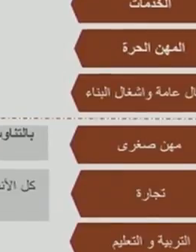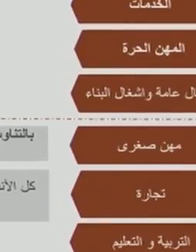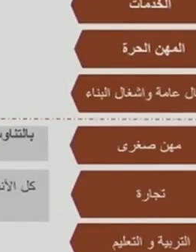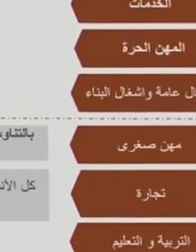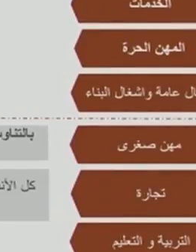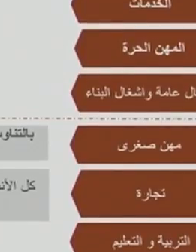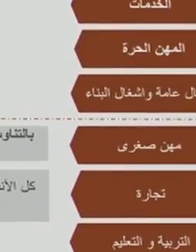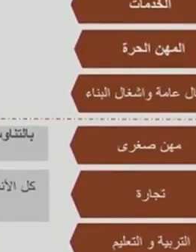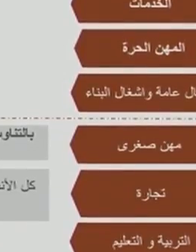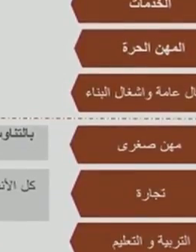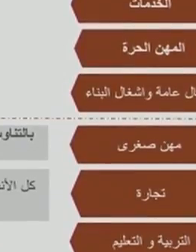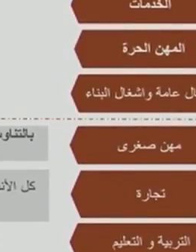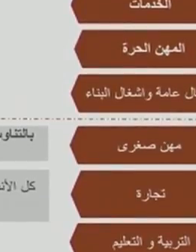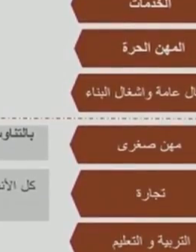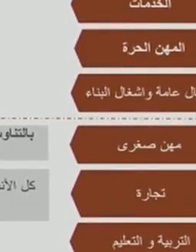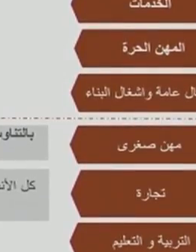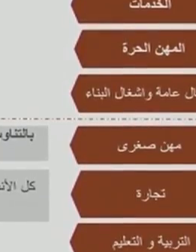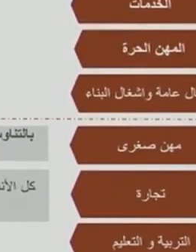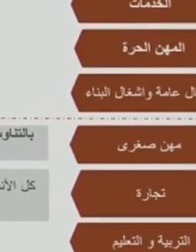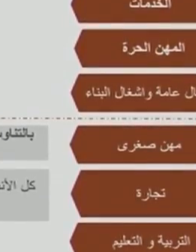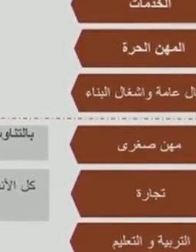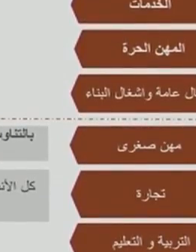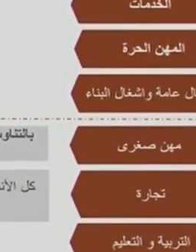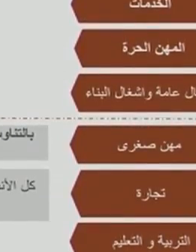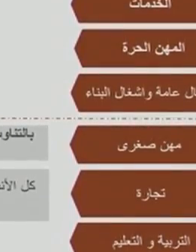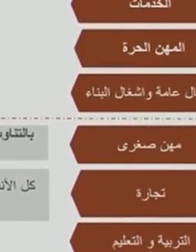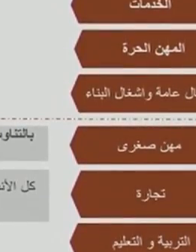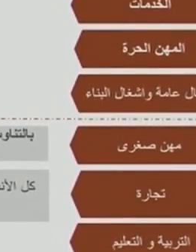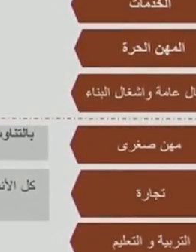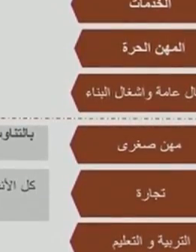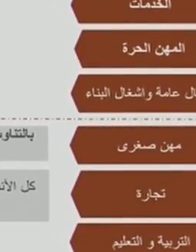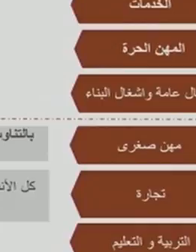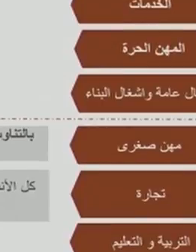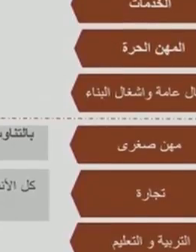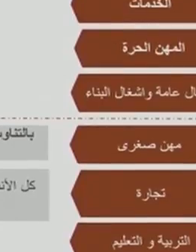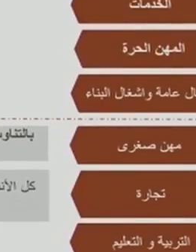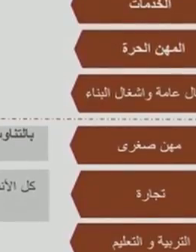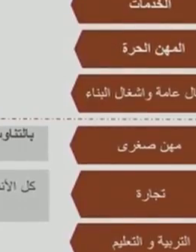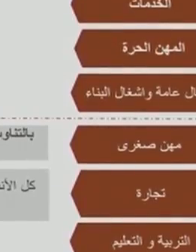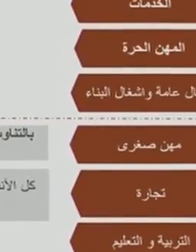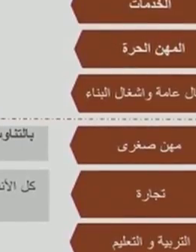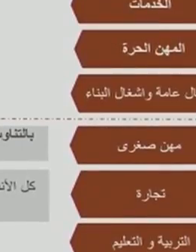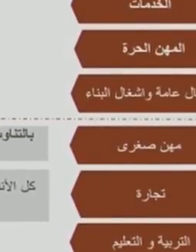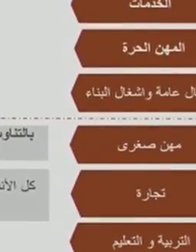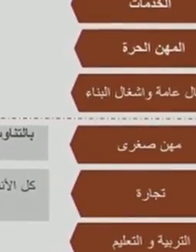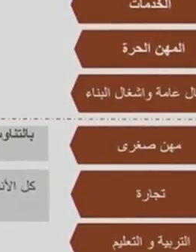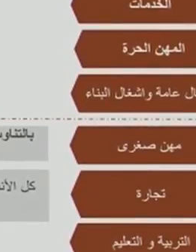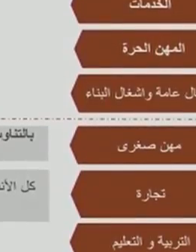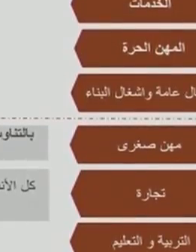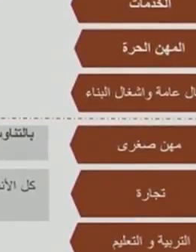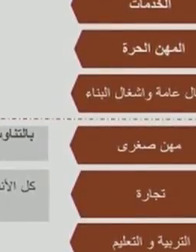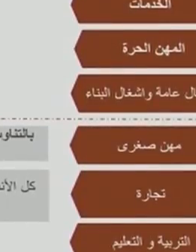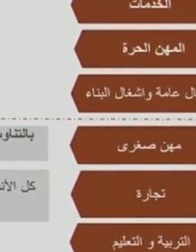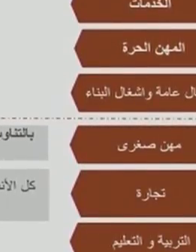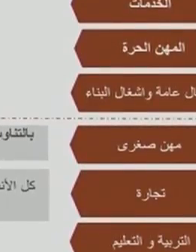بعض التفاصيل ما عدا بعض المهن وتنشوفوا علاش. التجارة كيف كيف كل الأنشطة